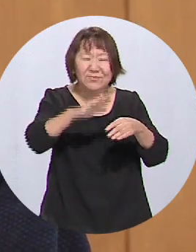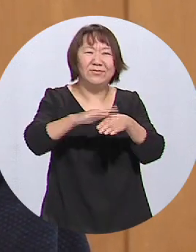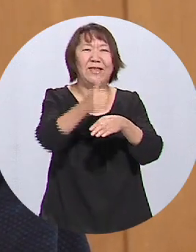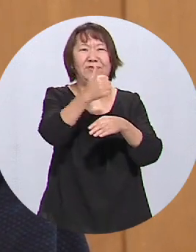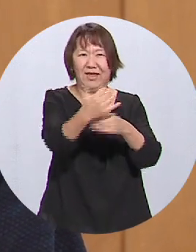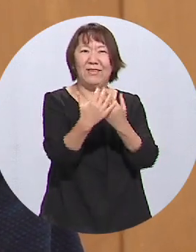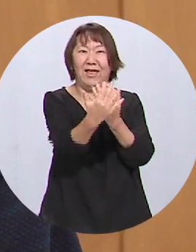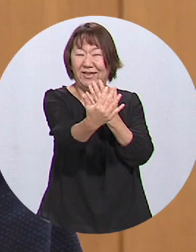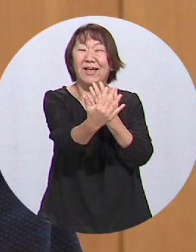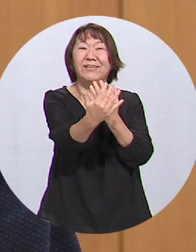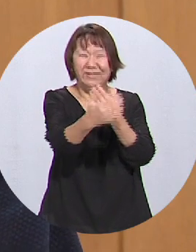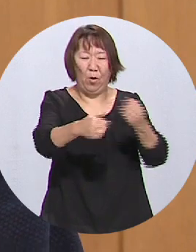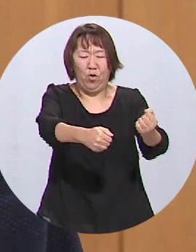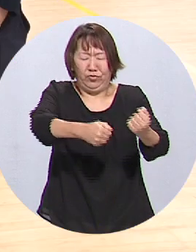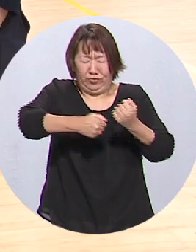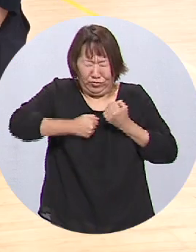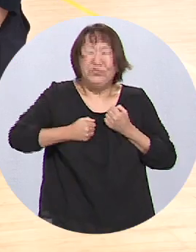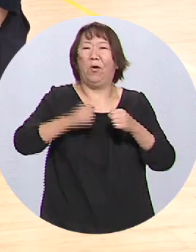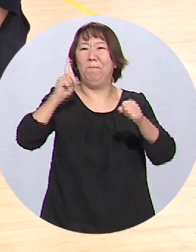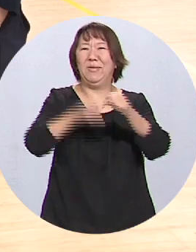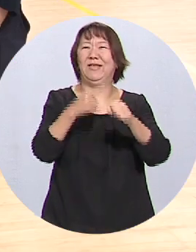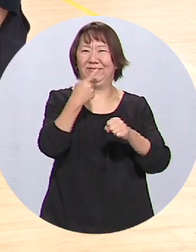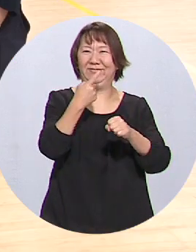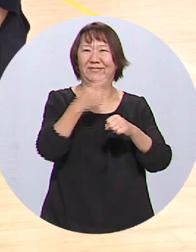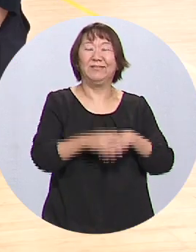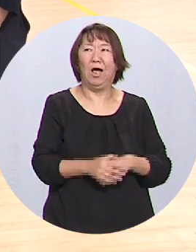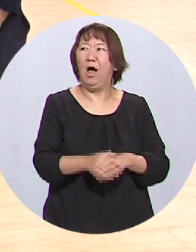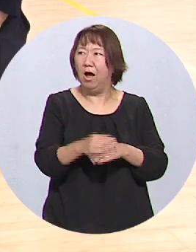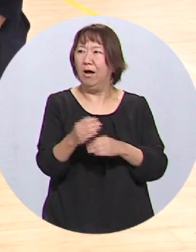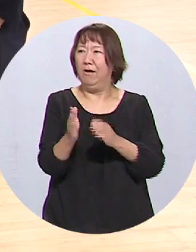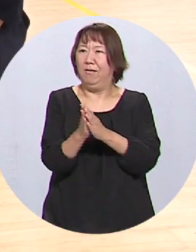の優勝を目指しています。 一剣